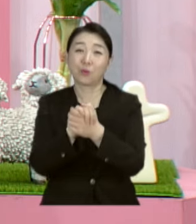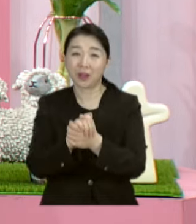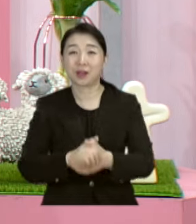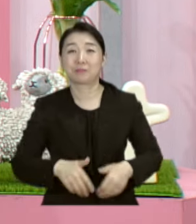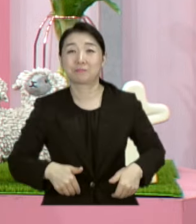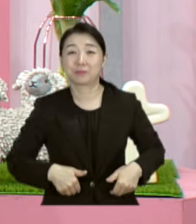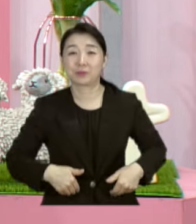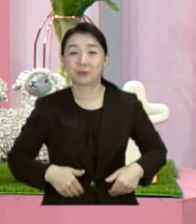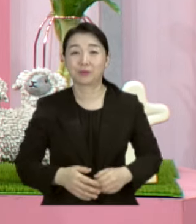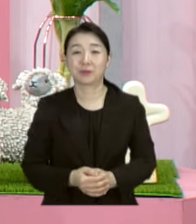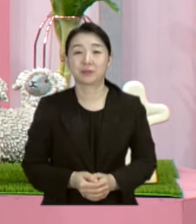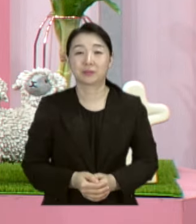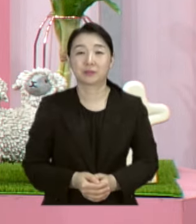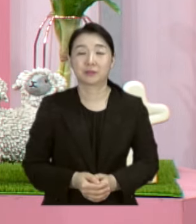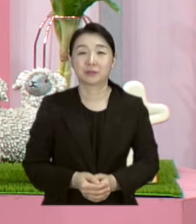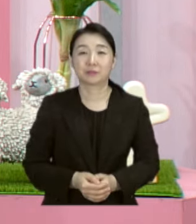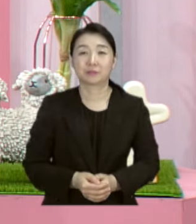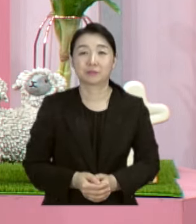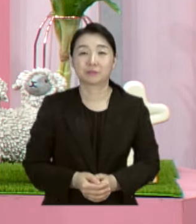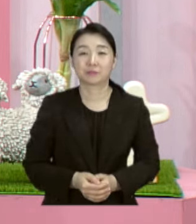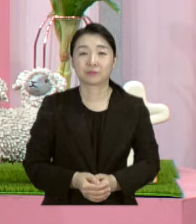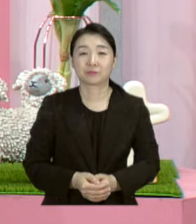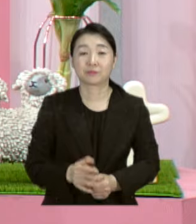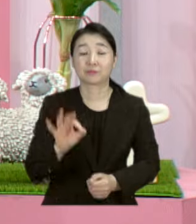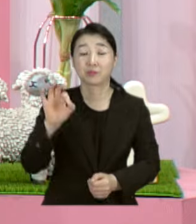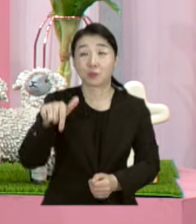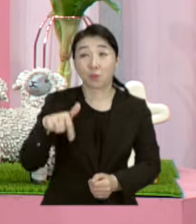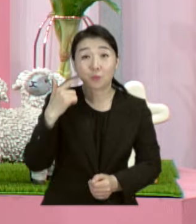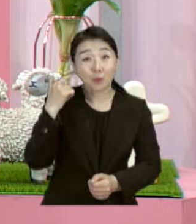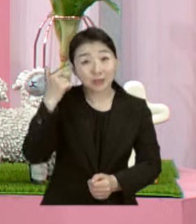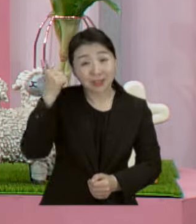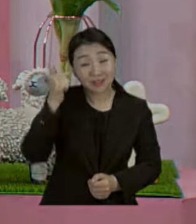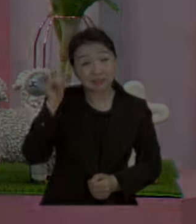또 서로 간에 화합이 되고 저는 너무 감사해요. 네.